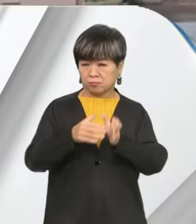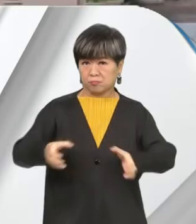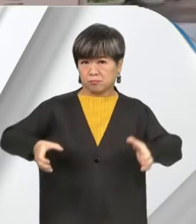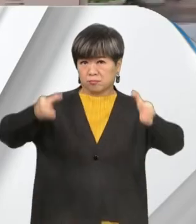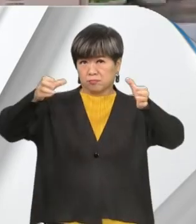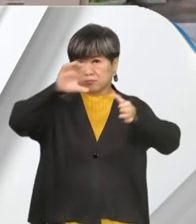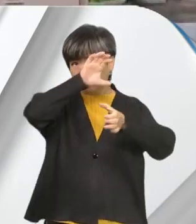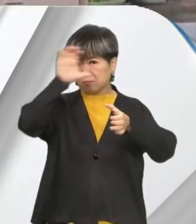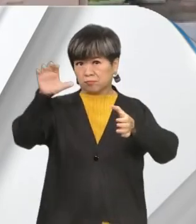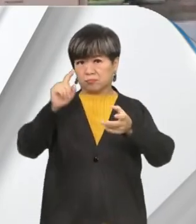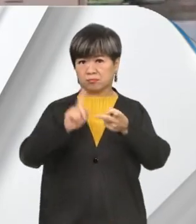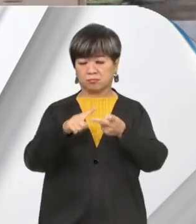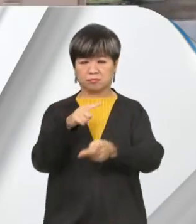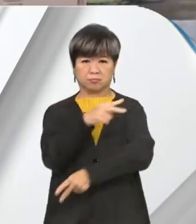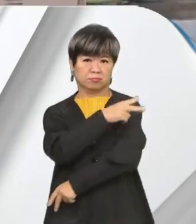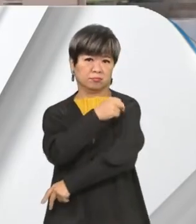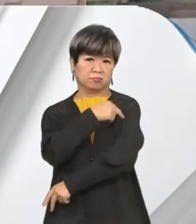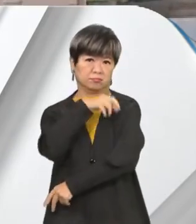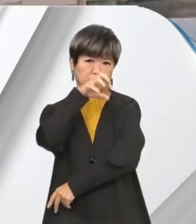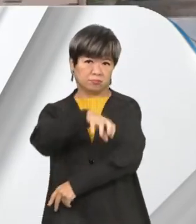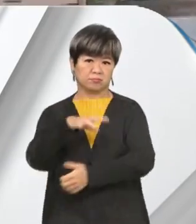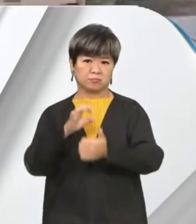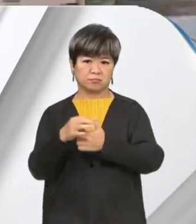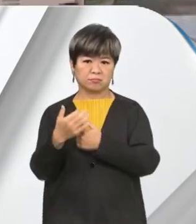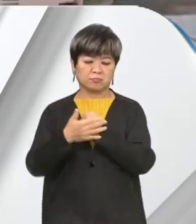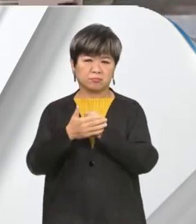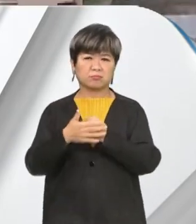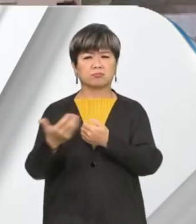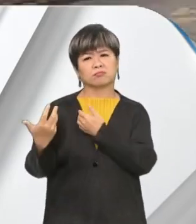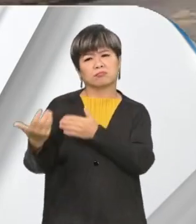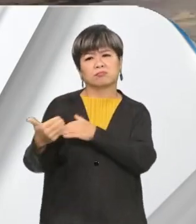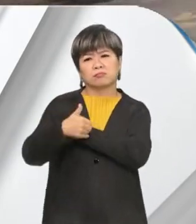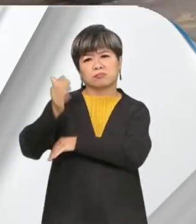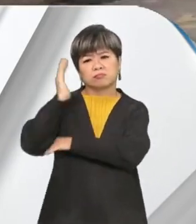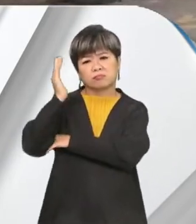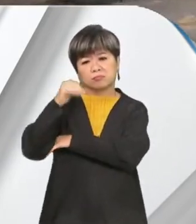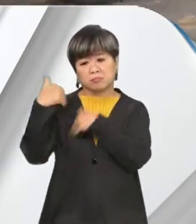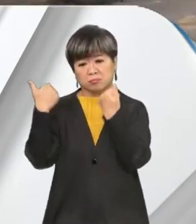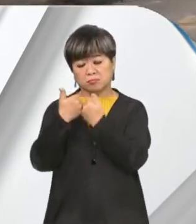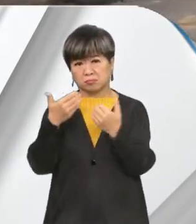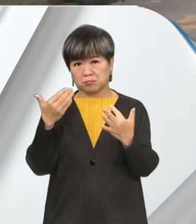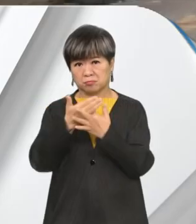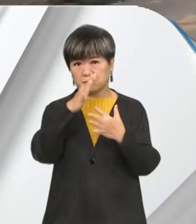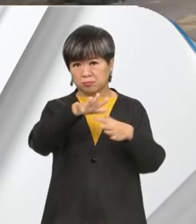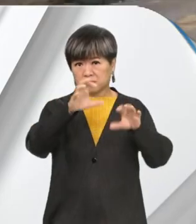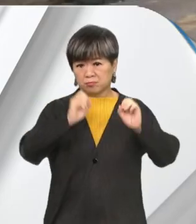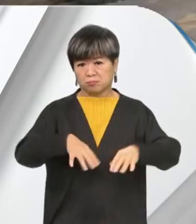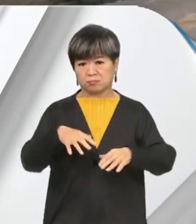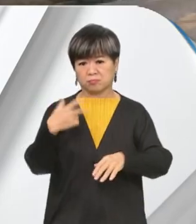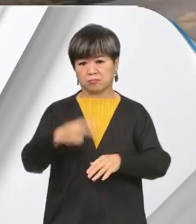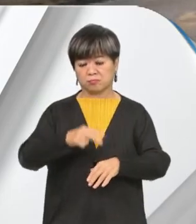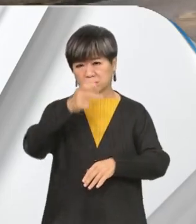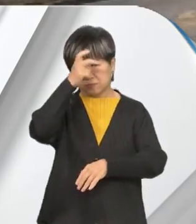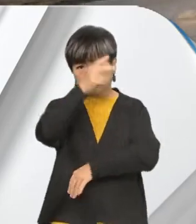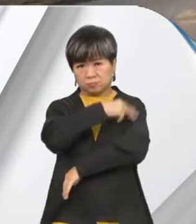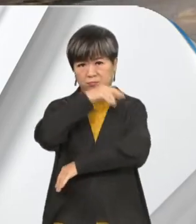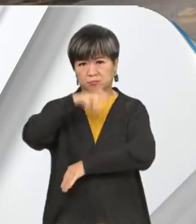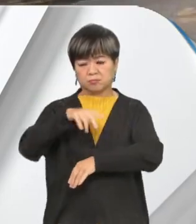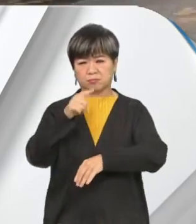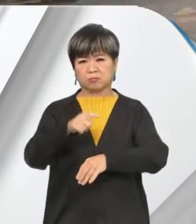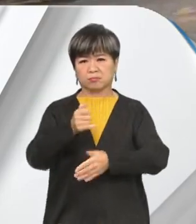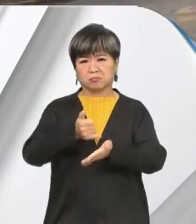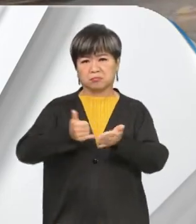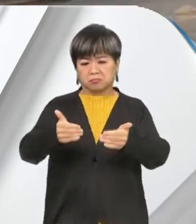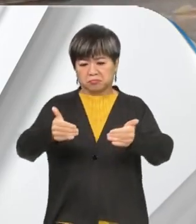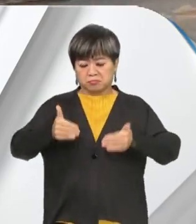建卫生，一下现在透露养护爱转到公所，再来拆脱排料，个含有后建卫生推200公尺，